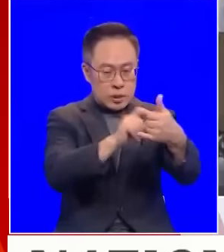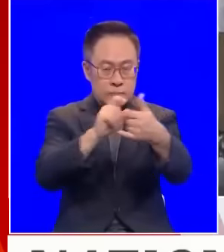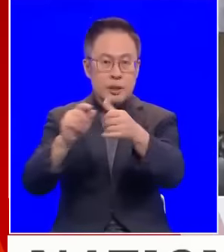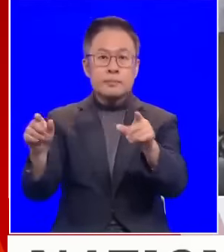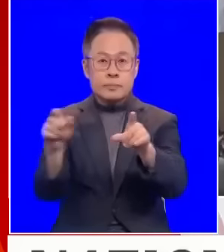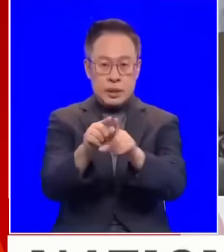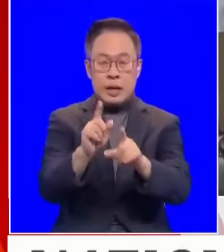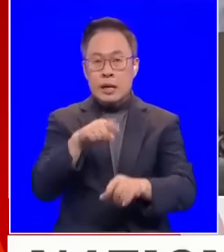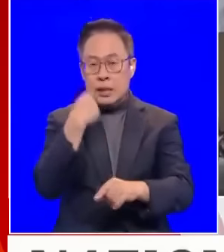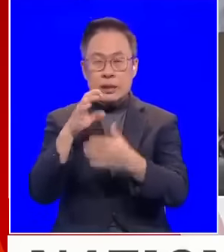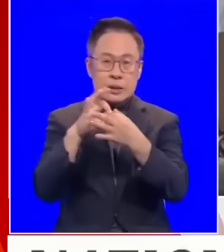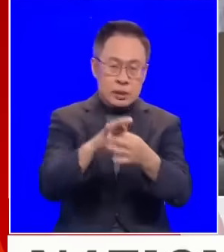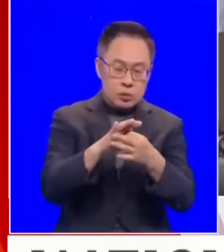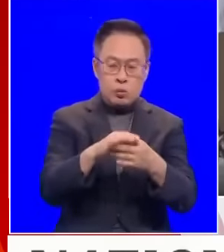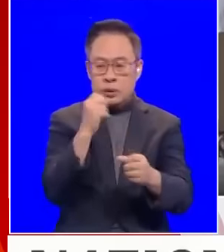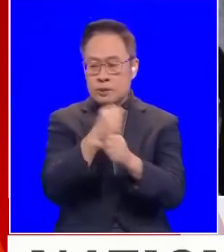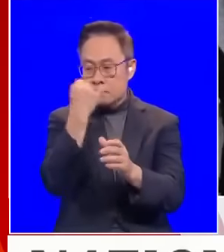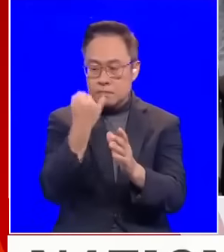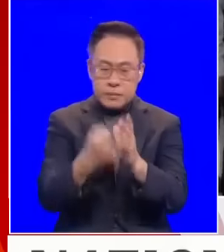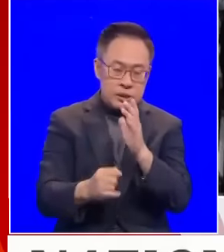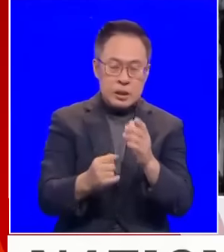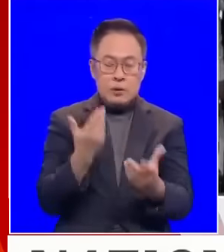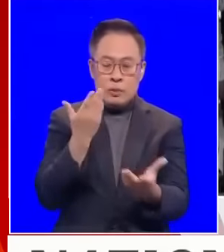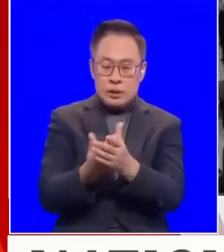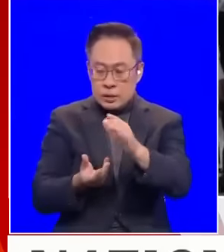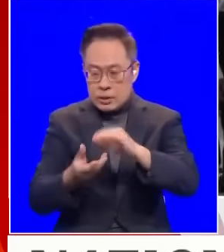องใครถูกกล่าวหาก็จะต้องเรียก